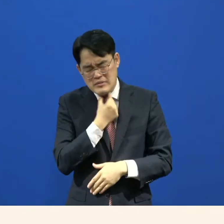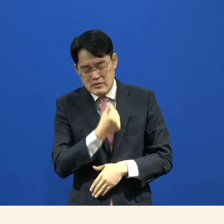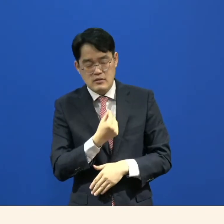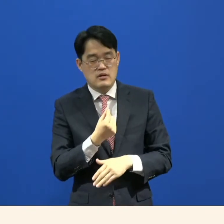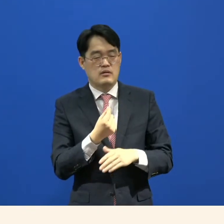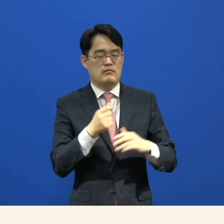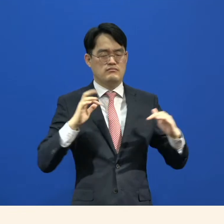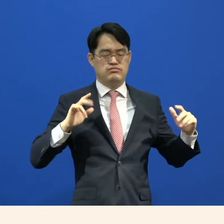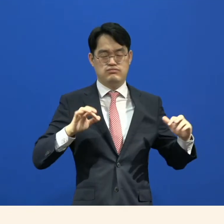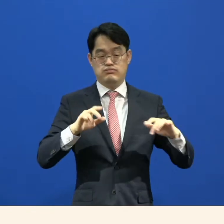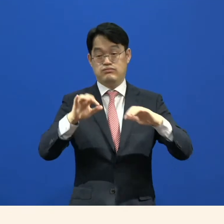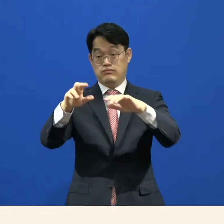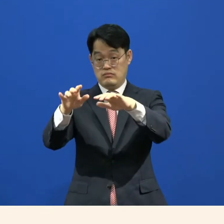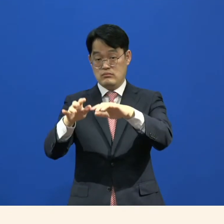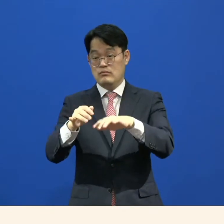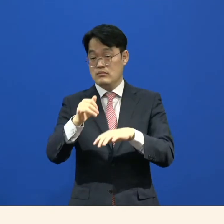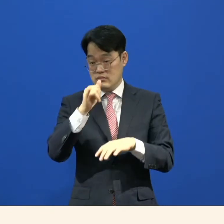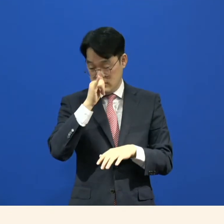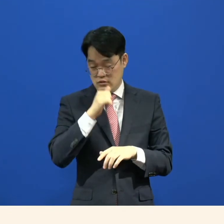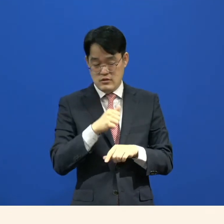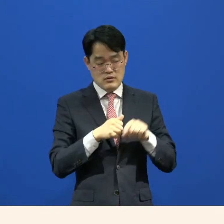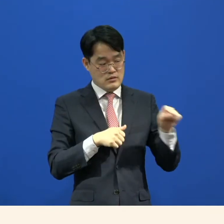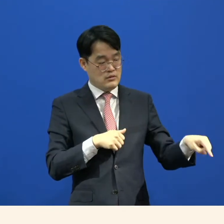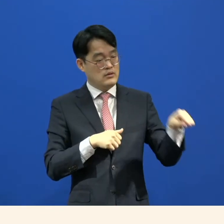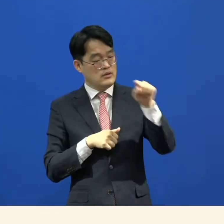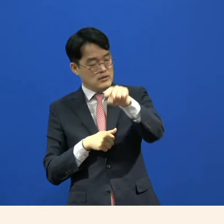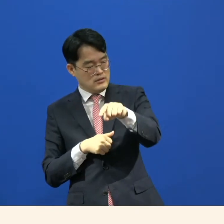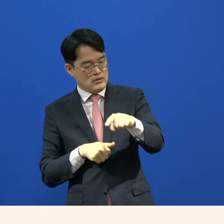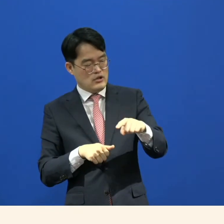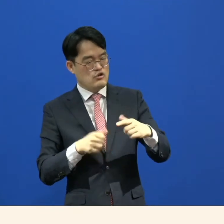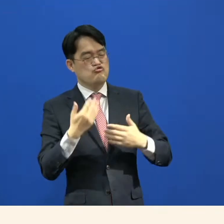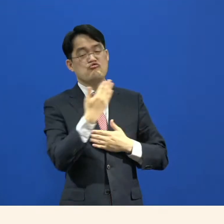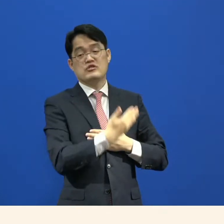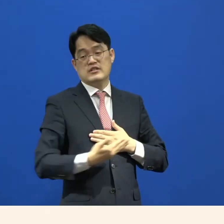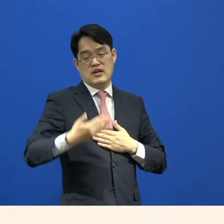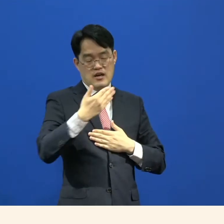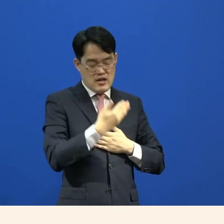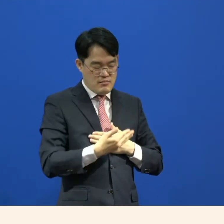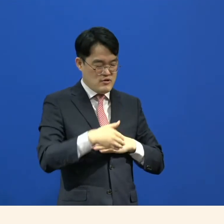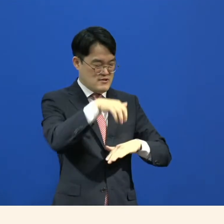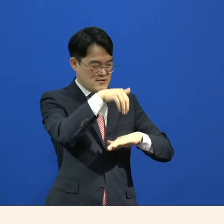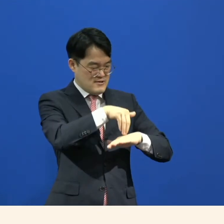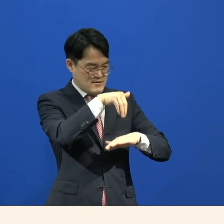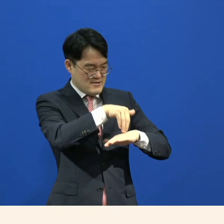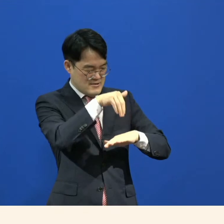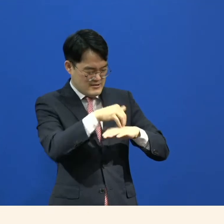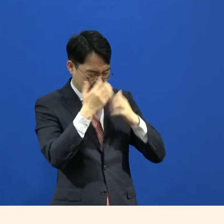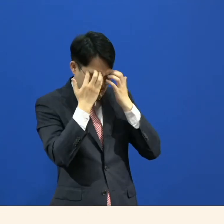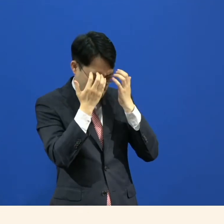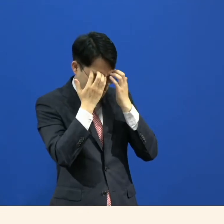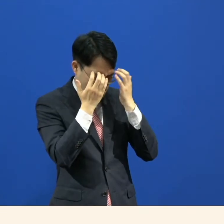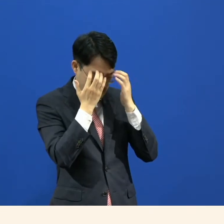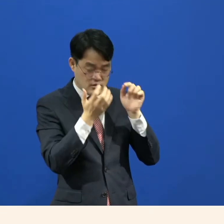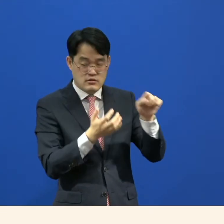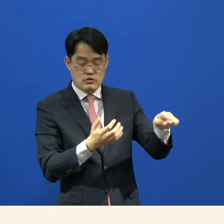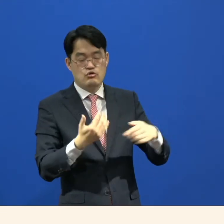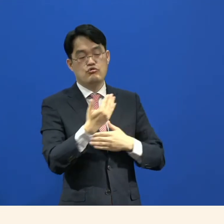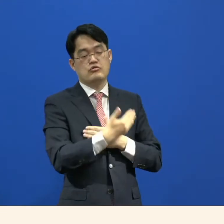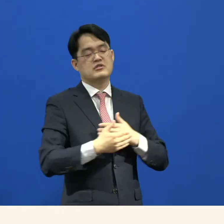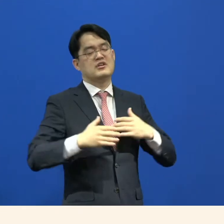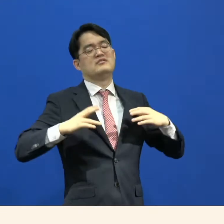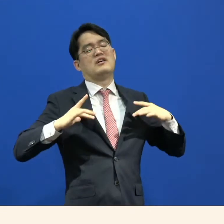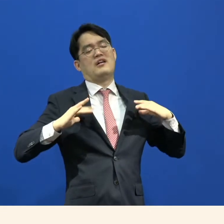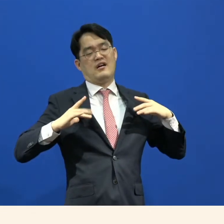그러나 여러분, 그러한 귀한 수행은 육체적인 자랑으로 끝날 수밖에 없다는